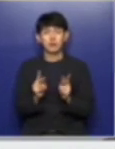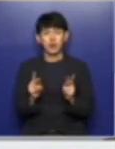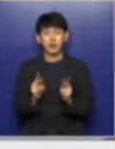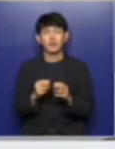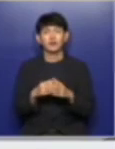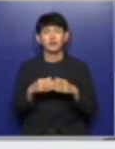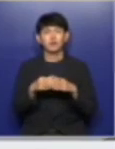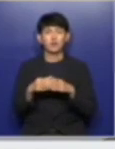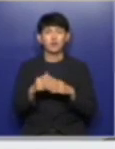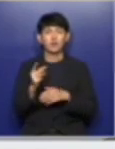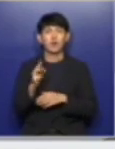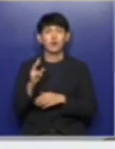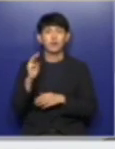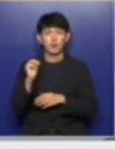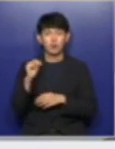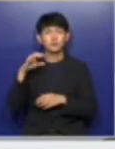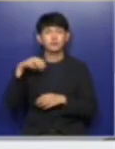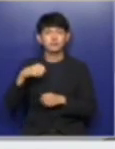รีอยู่แล้ว